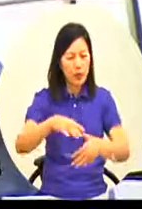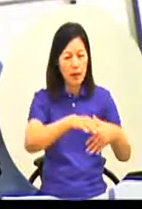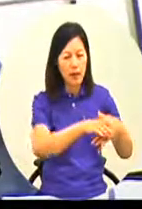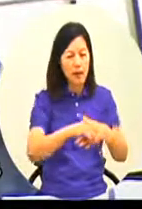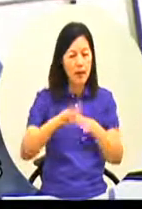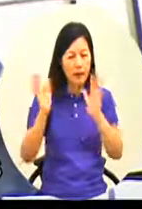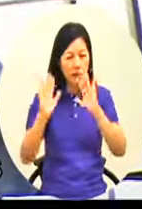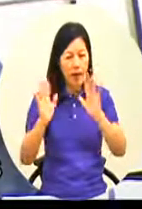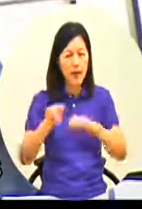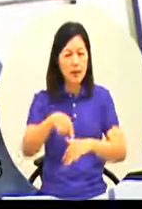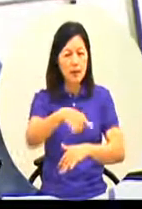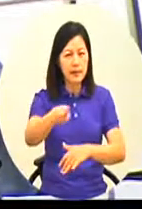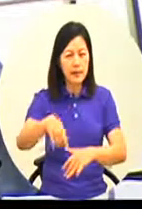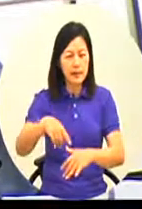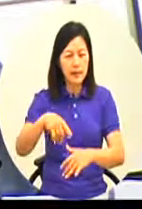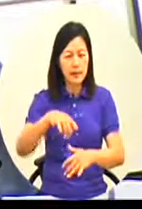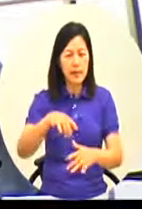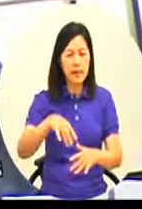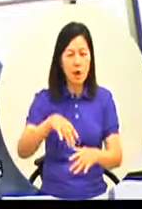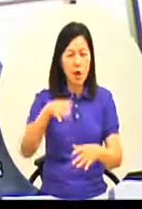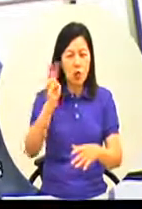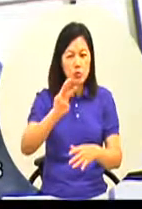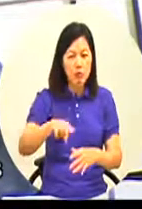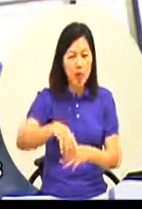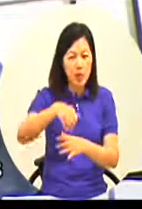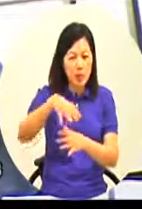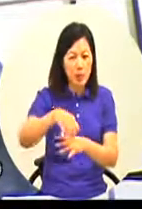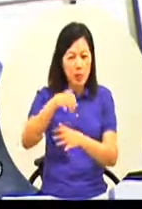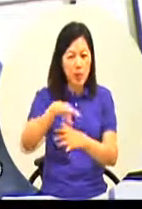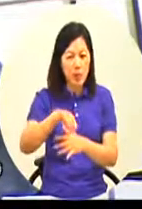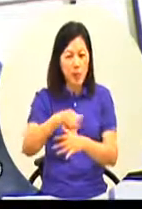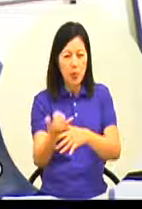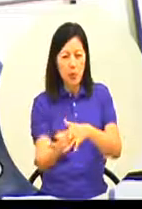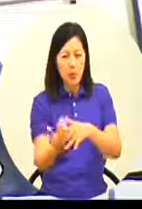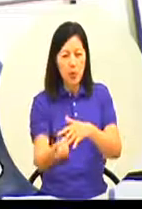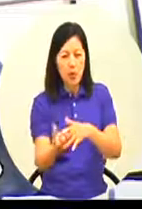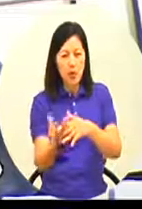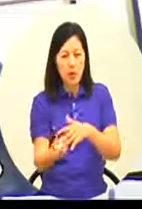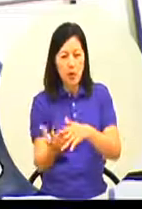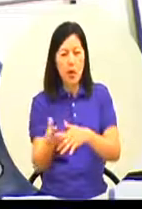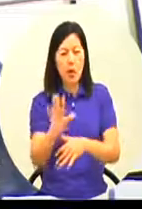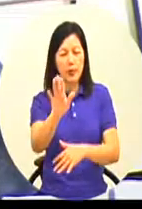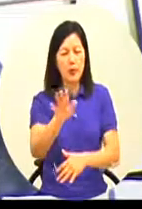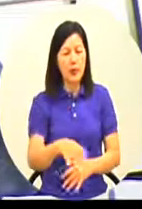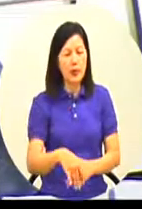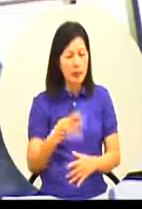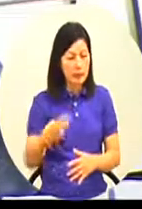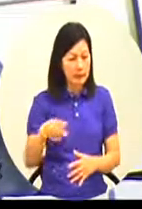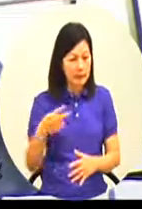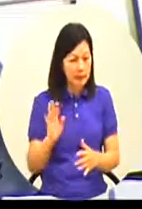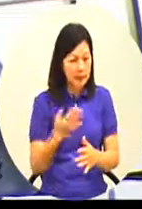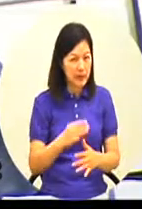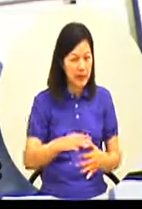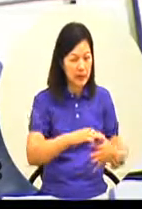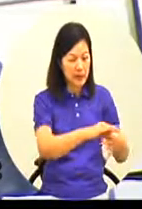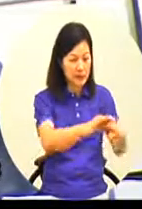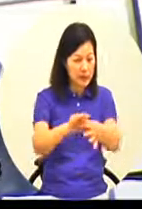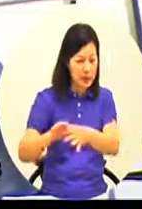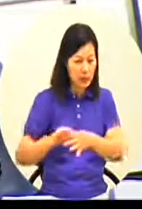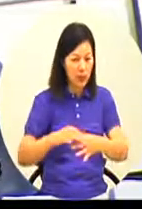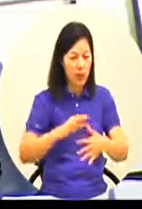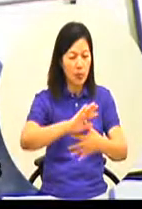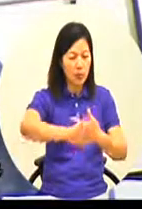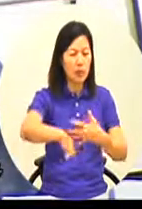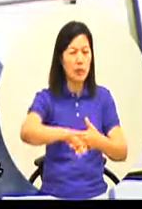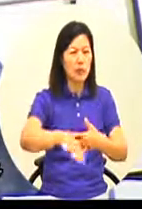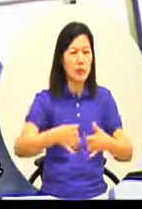数二的倒立水母，这是多么珍贵的一个海洋生物。但是它的连外道路，万一底在检出，我不知道